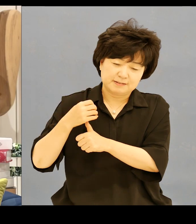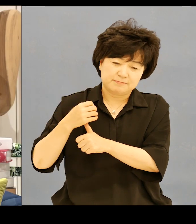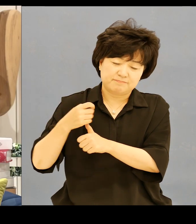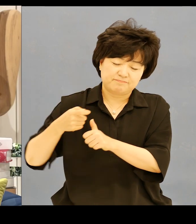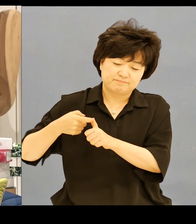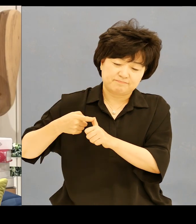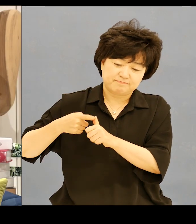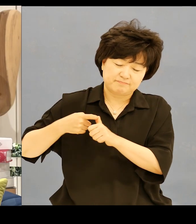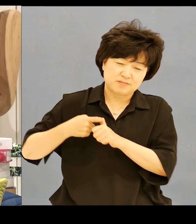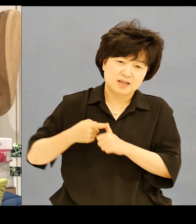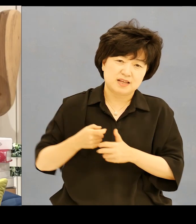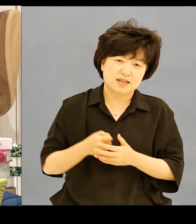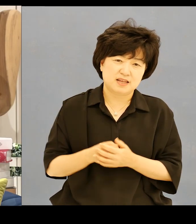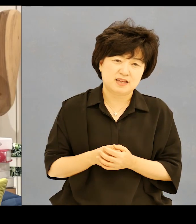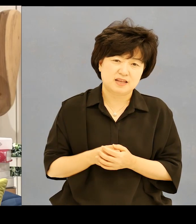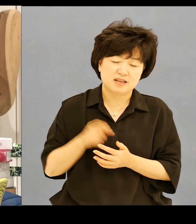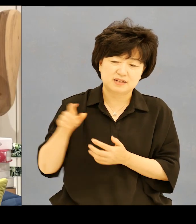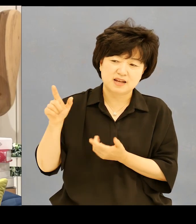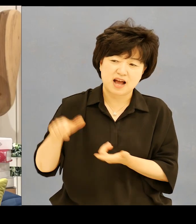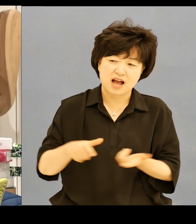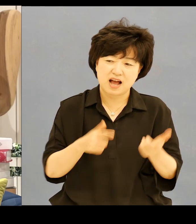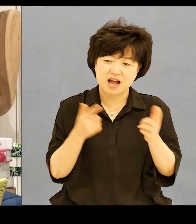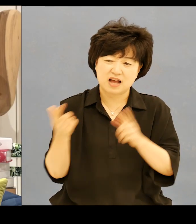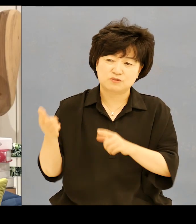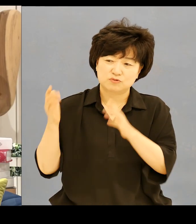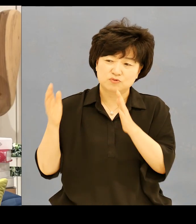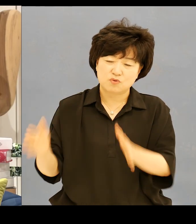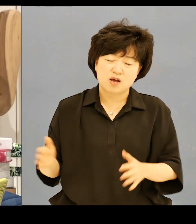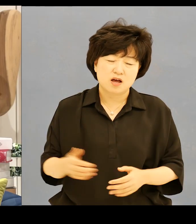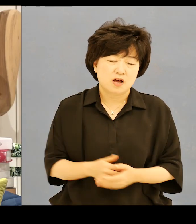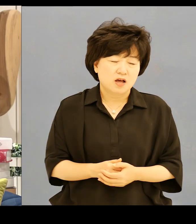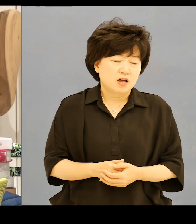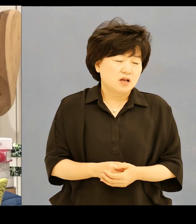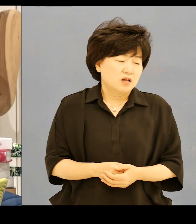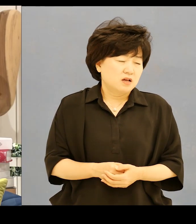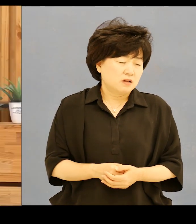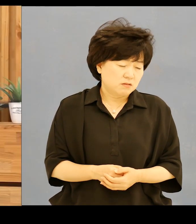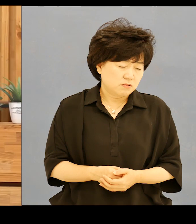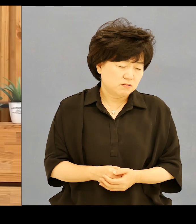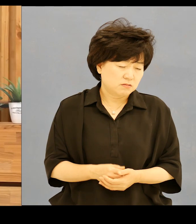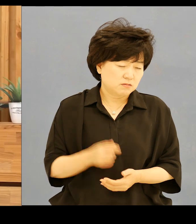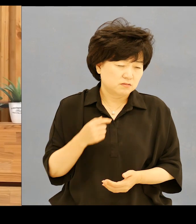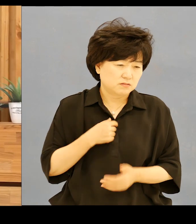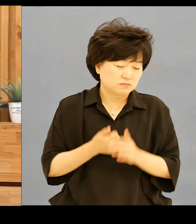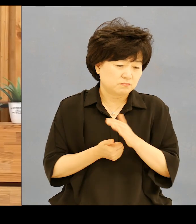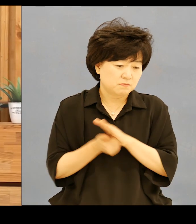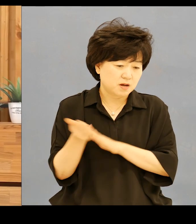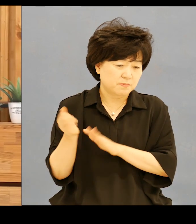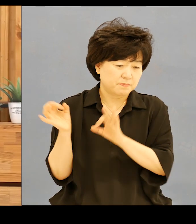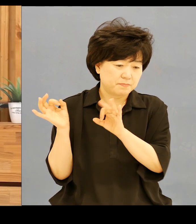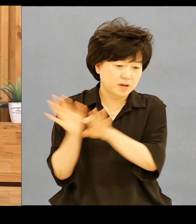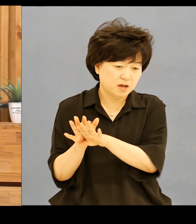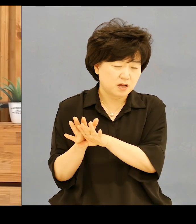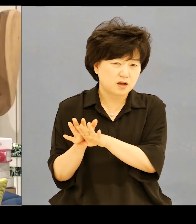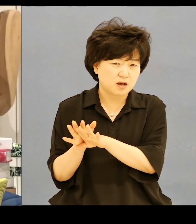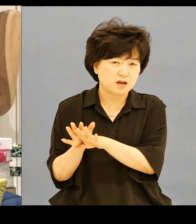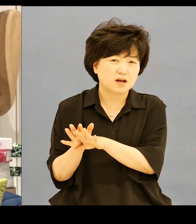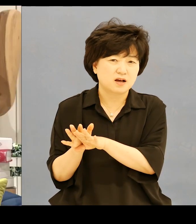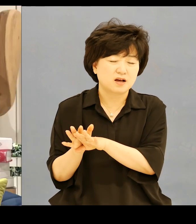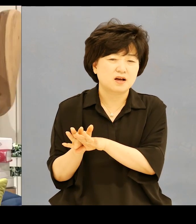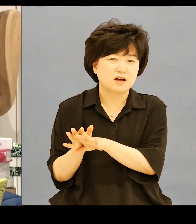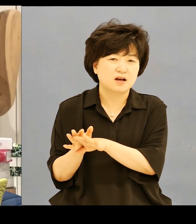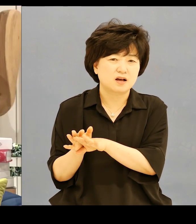그 순간 그 하루 동안 수십 가지 생각이 들었는데 네.